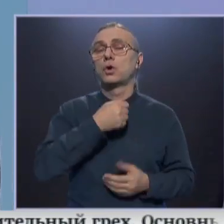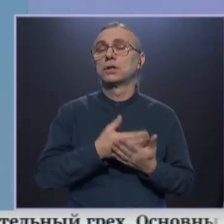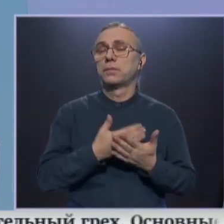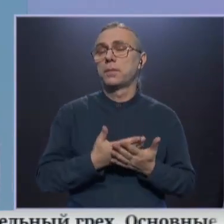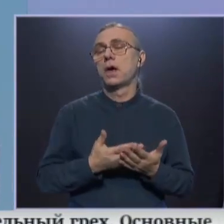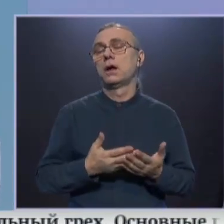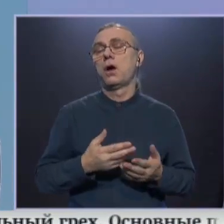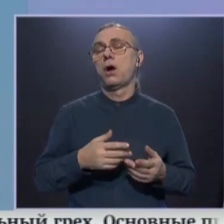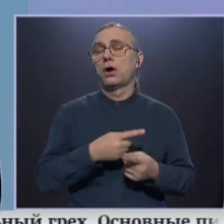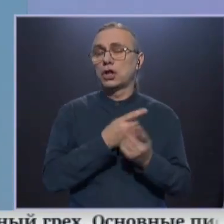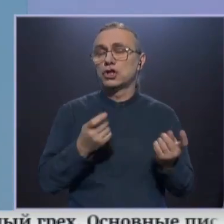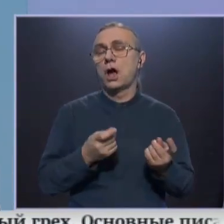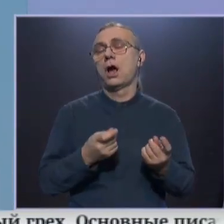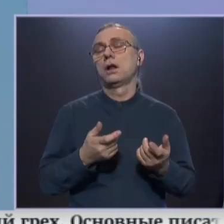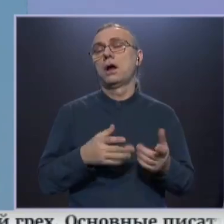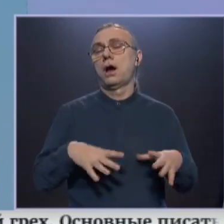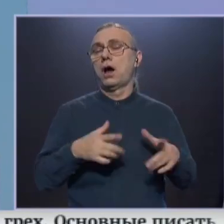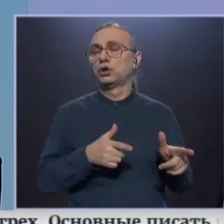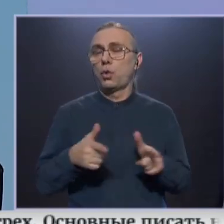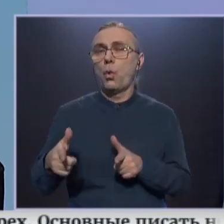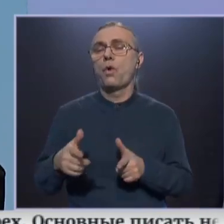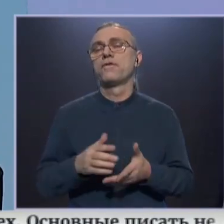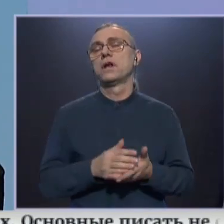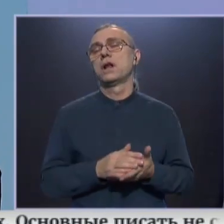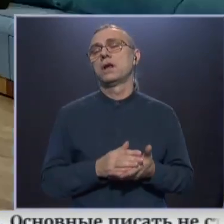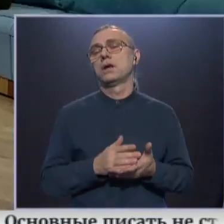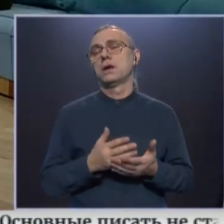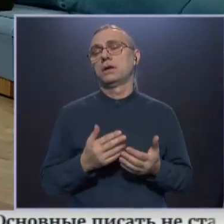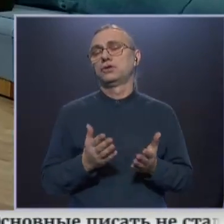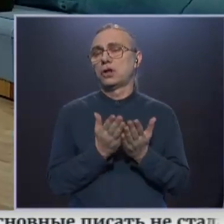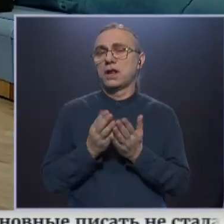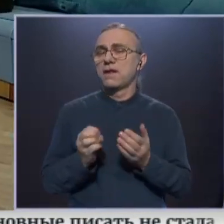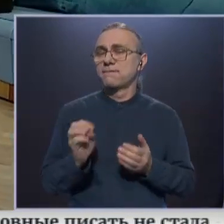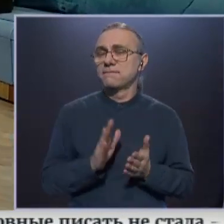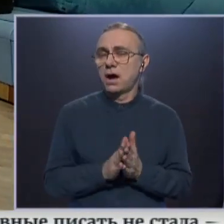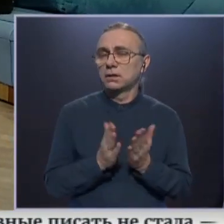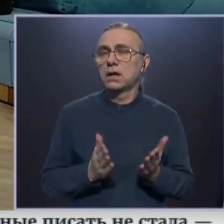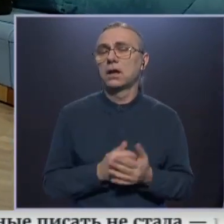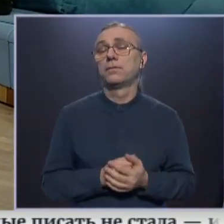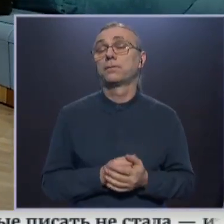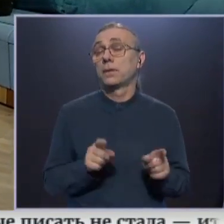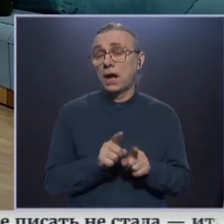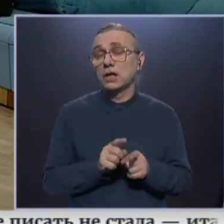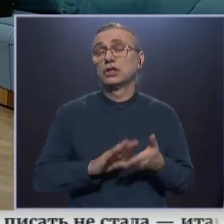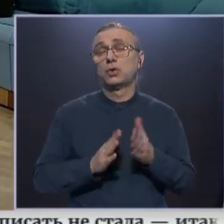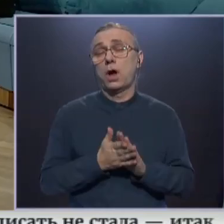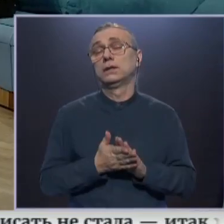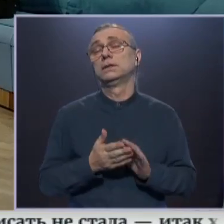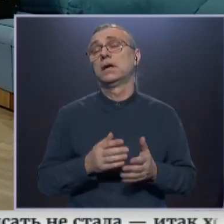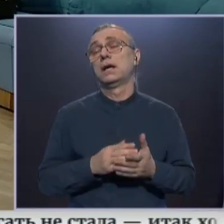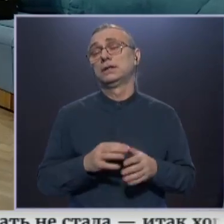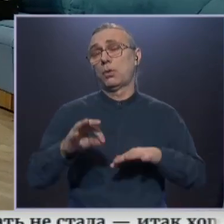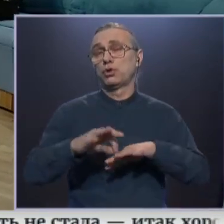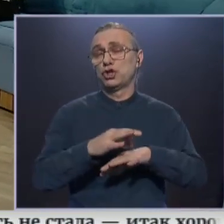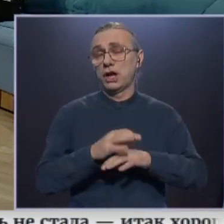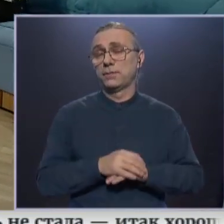изучали, приходили креститься. С обручением и венчанием примерно такая же ситуация была, потому что обручение взяли еще из языческого, из